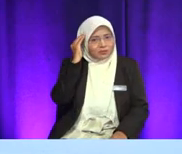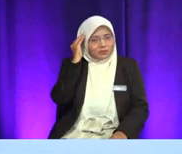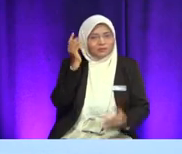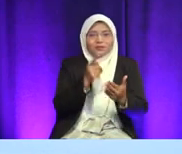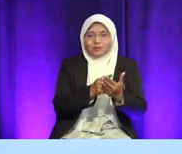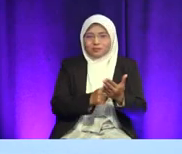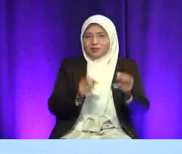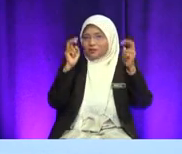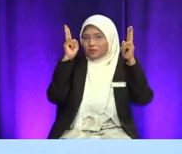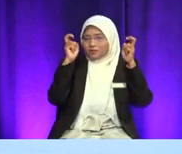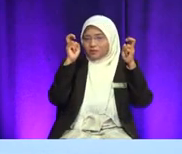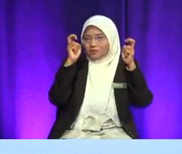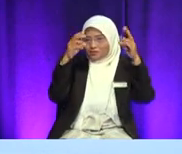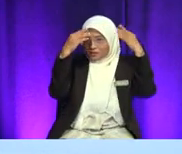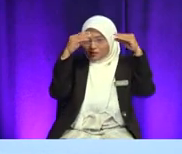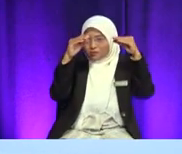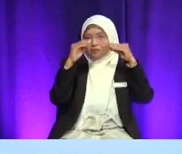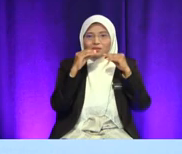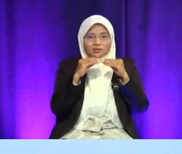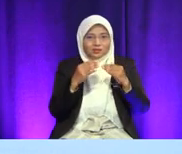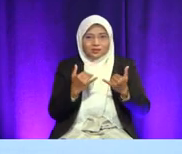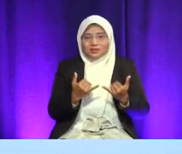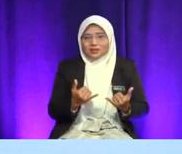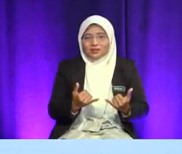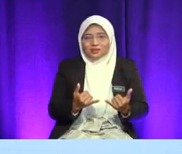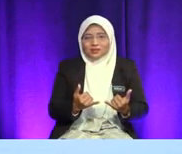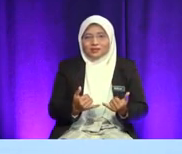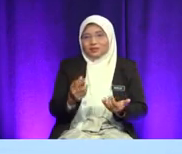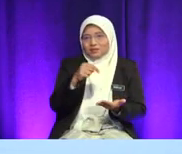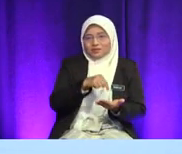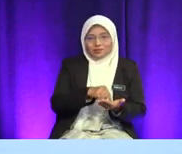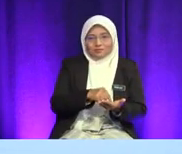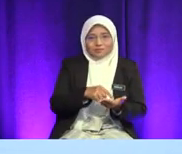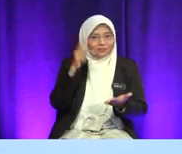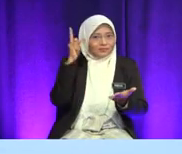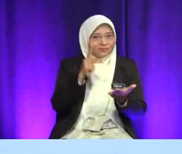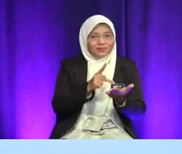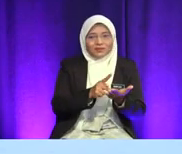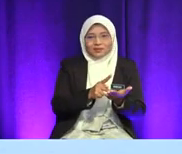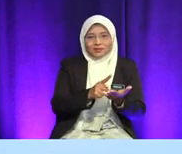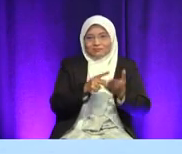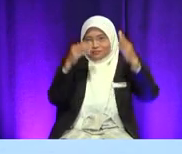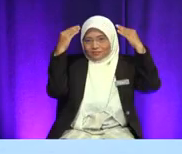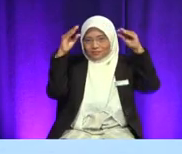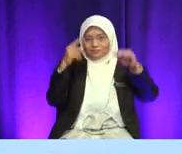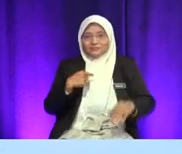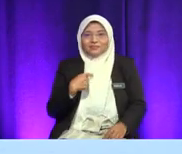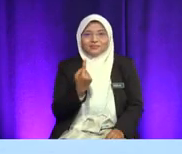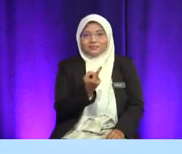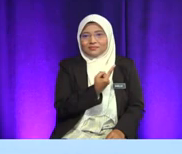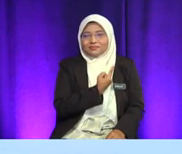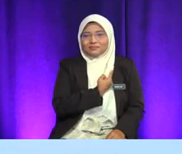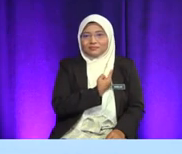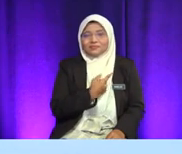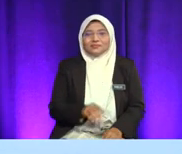yang akan dibawakan oleh guru penyampai kita pada hari ini ini dia kita tidak berkenalan dengan guru kita apa kata Kalau Anda